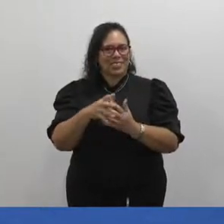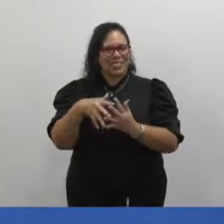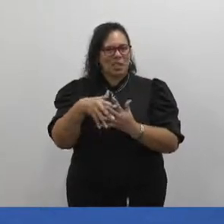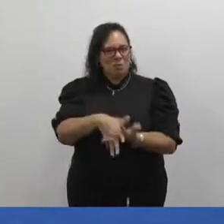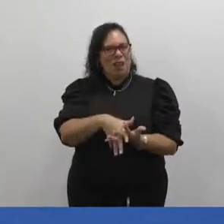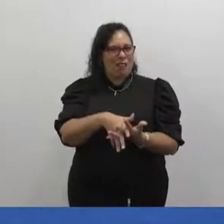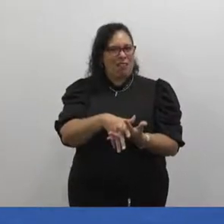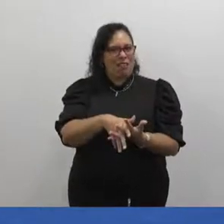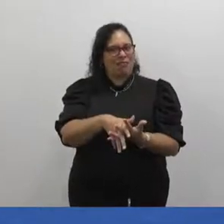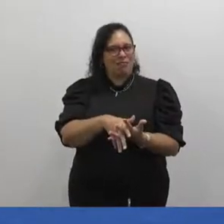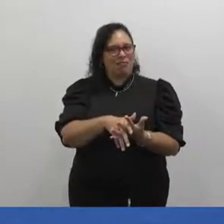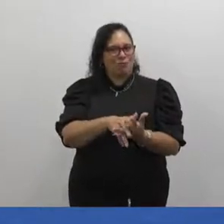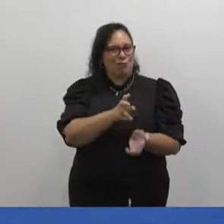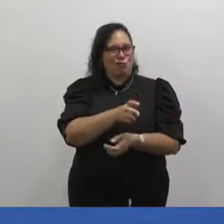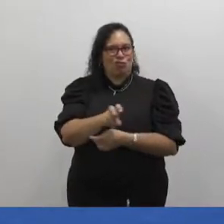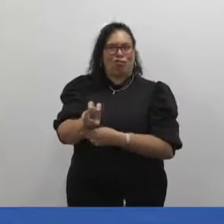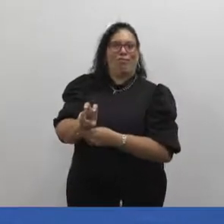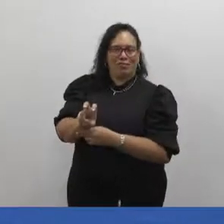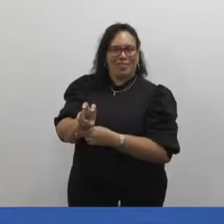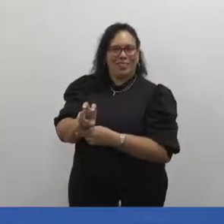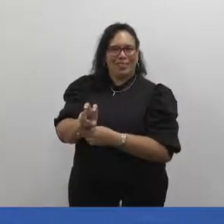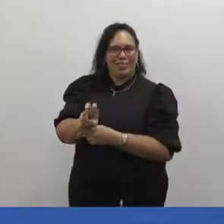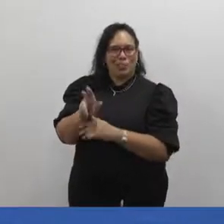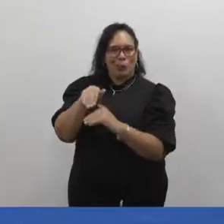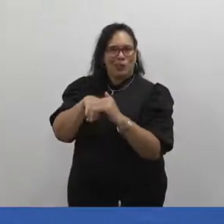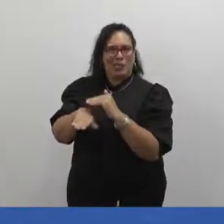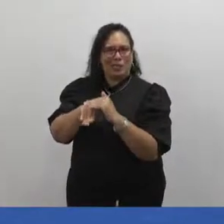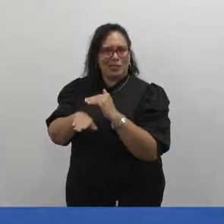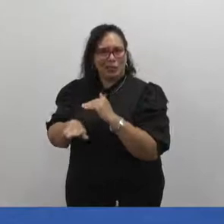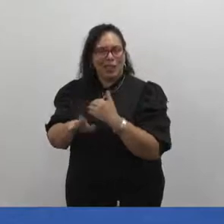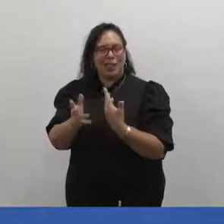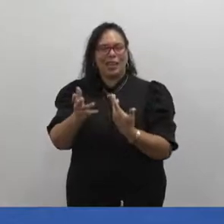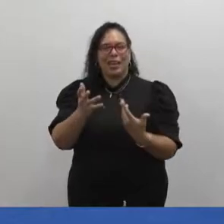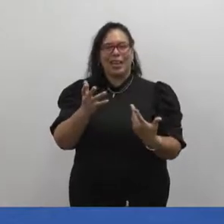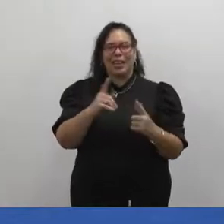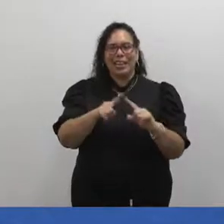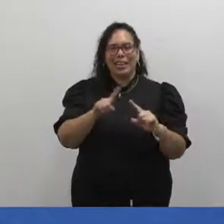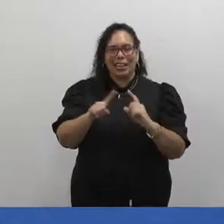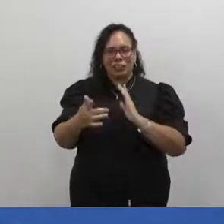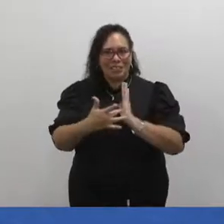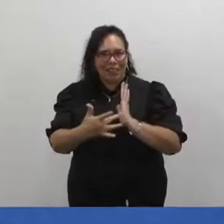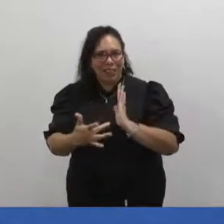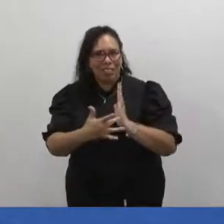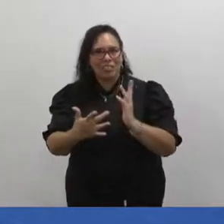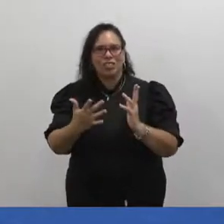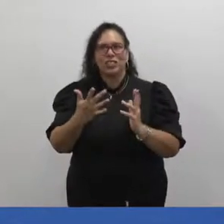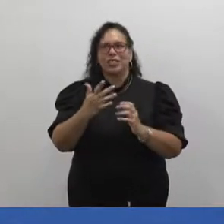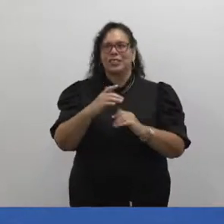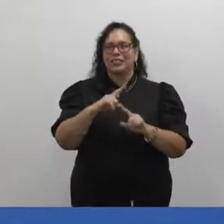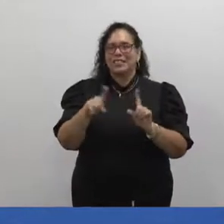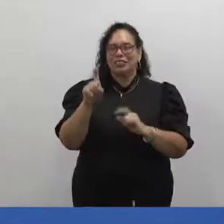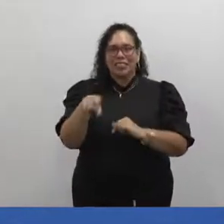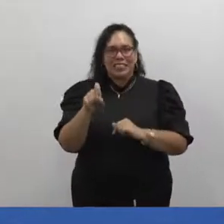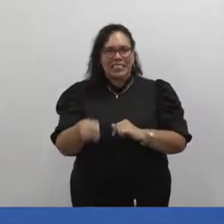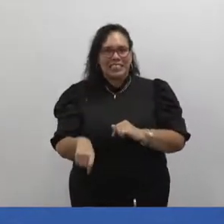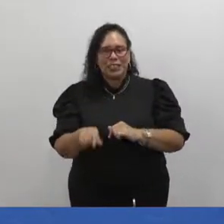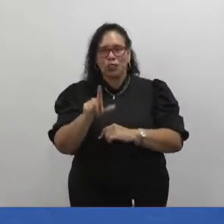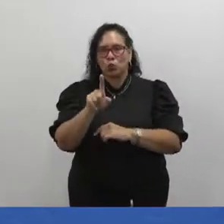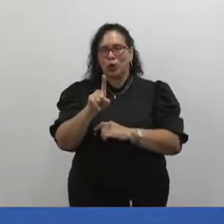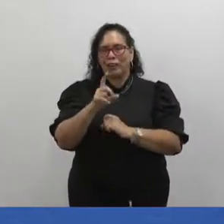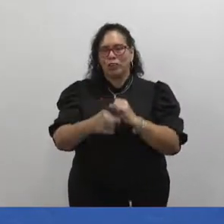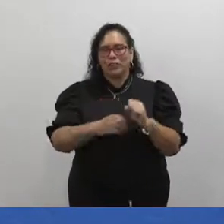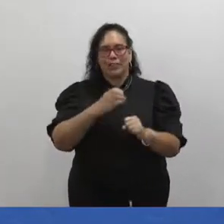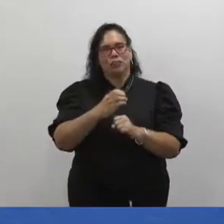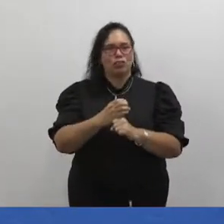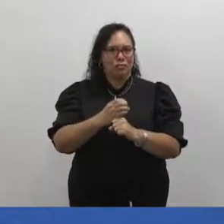sầm mày nơi không cầu kịch ca bỏ dương thưa mấy ai bàn miền này ra nập hiệp hắn nập chạy cái tay